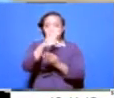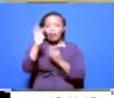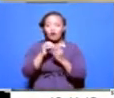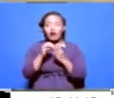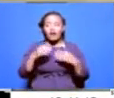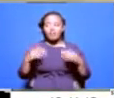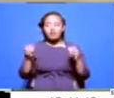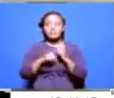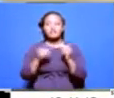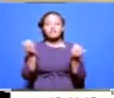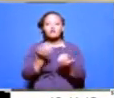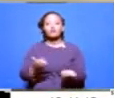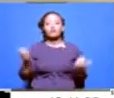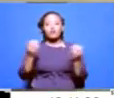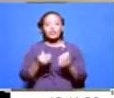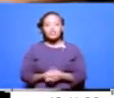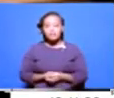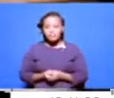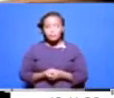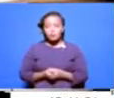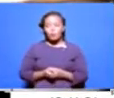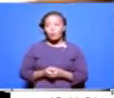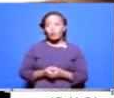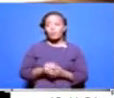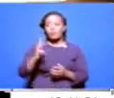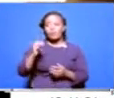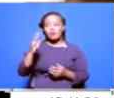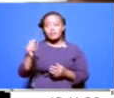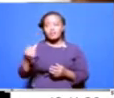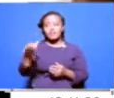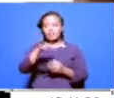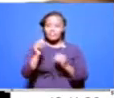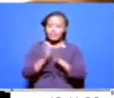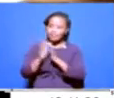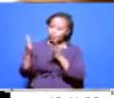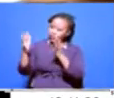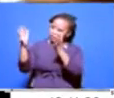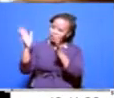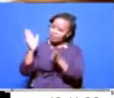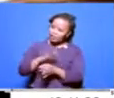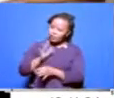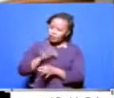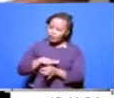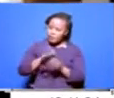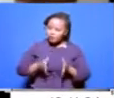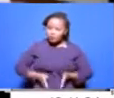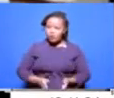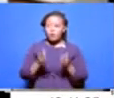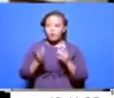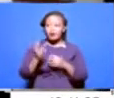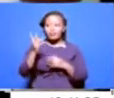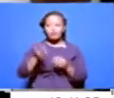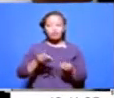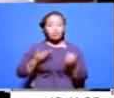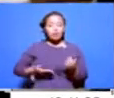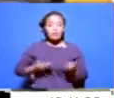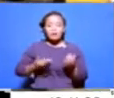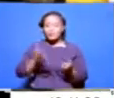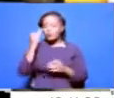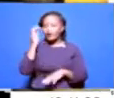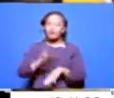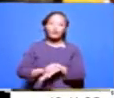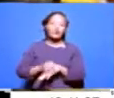Mwaniaji ubunge huko Malindi Kenneth Karisa alimpongeza Kavumbi kwa kujifungua watoto wanne, akisema ni zawadi kutoka kwa Mwenyezi